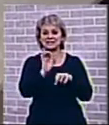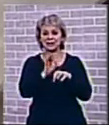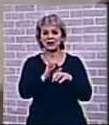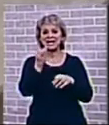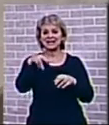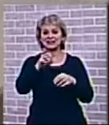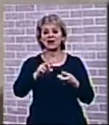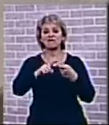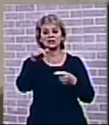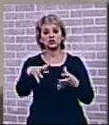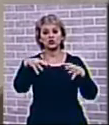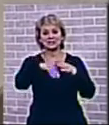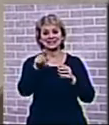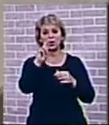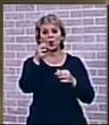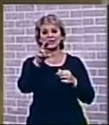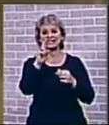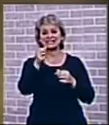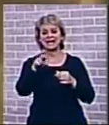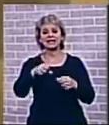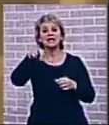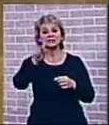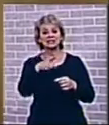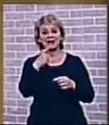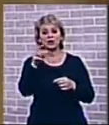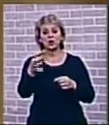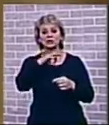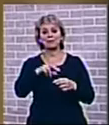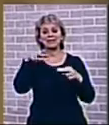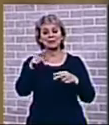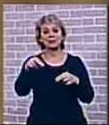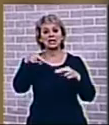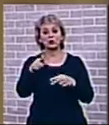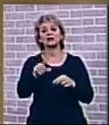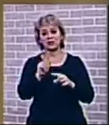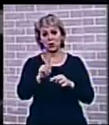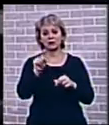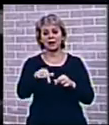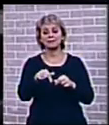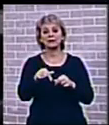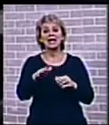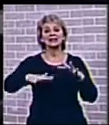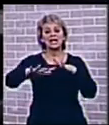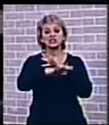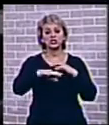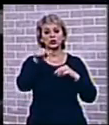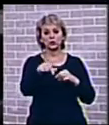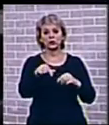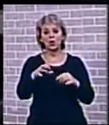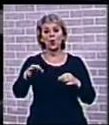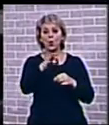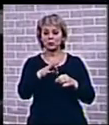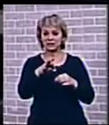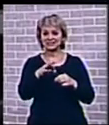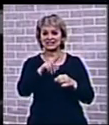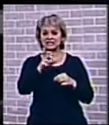заболеваний энтеровирусами, в числе которых и коксаки. По словам специалиста Роспотребнадзора, это в пределах нормы. На территории